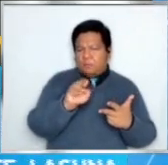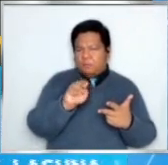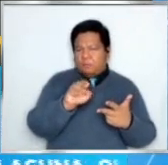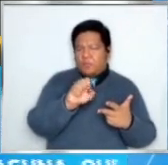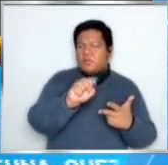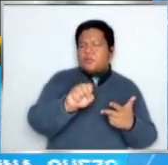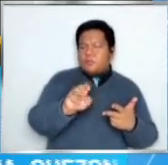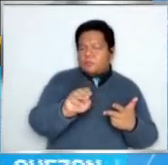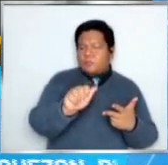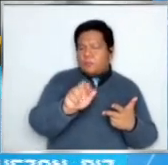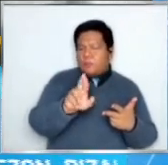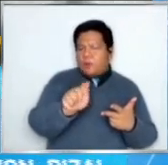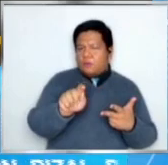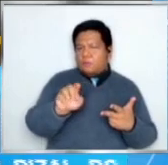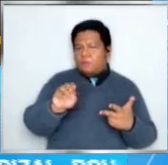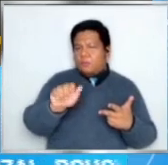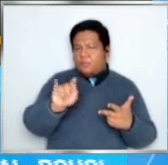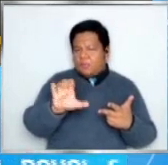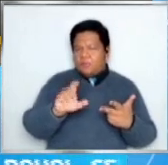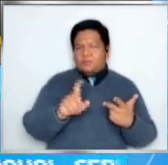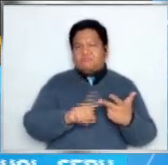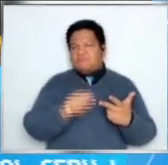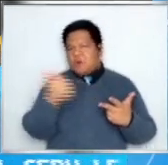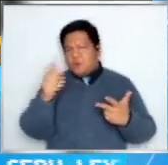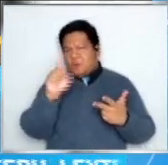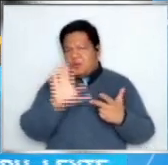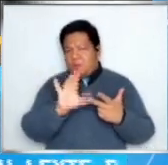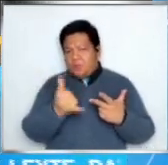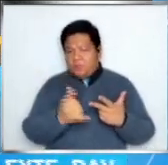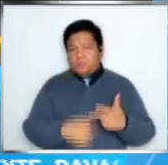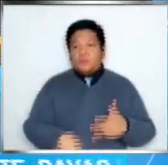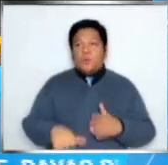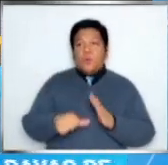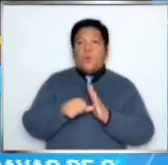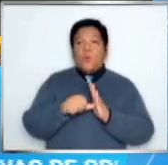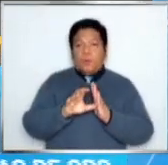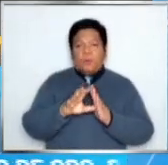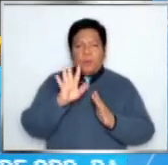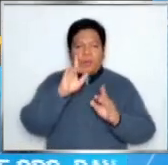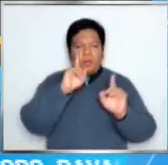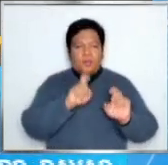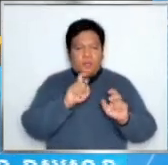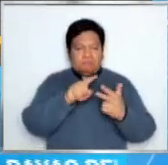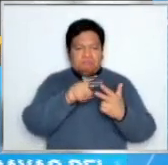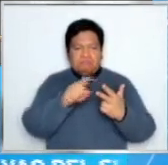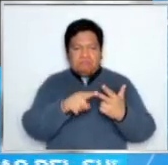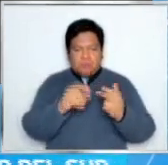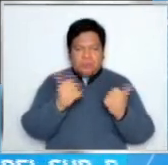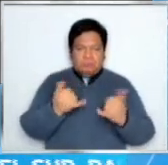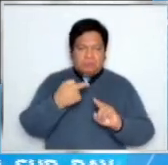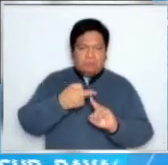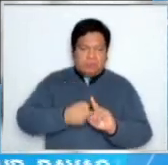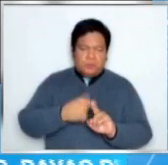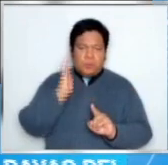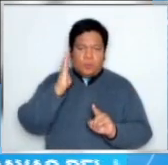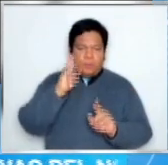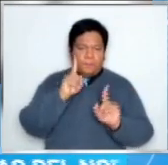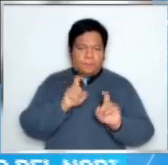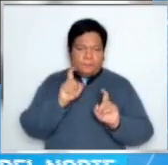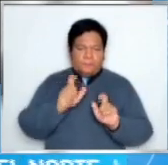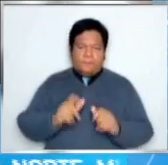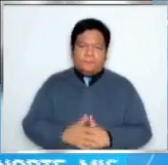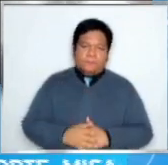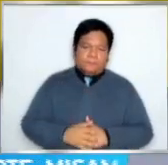ng test run ng kanilang applications sa buwan ding ito. Rafi? Maraming salamat, Tina Panganiban Perez.